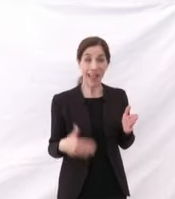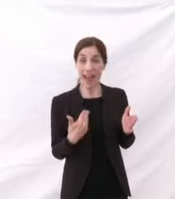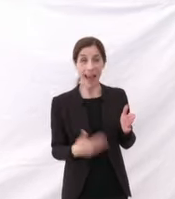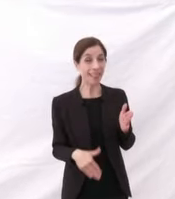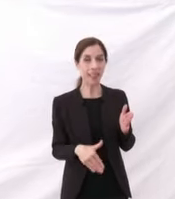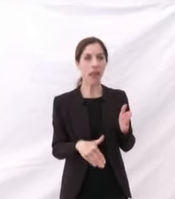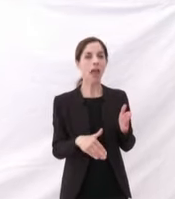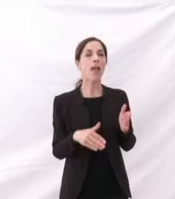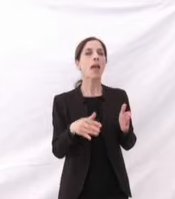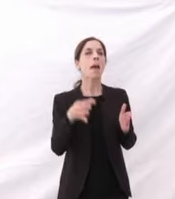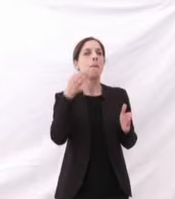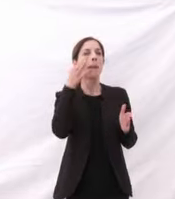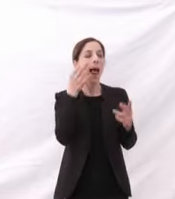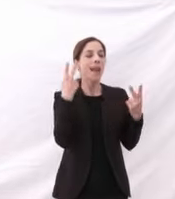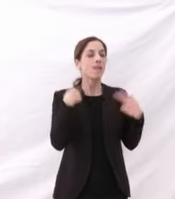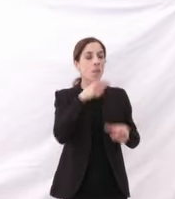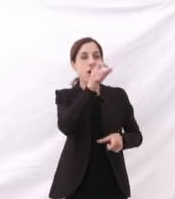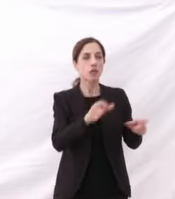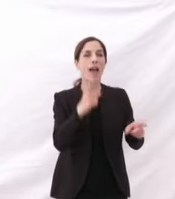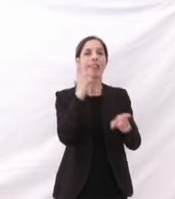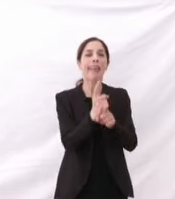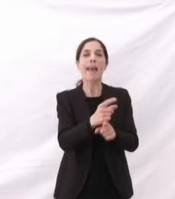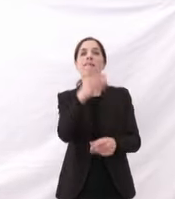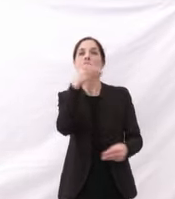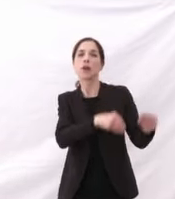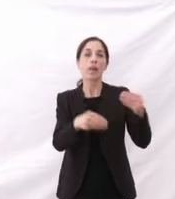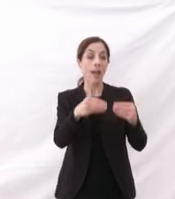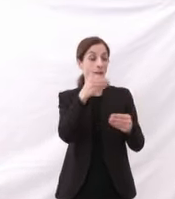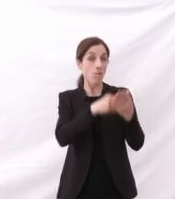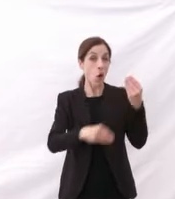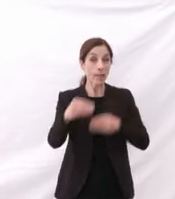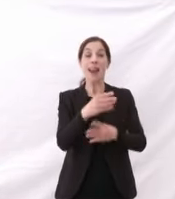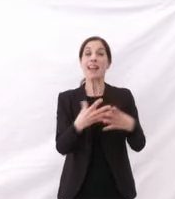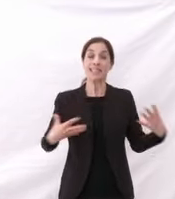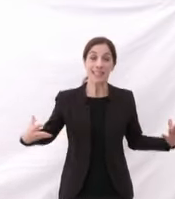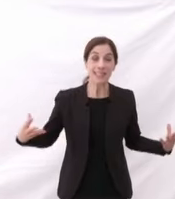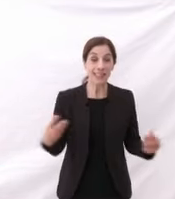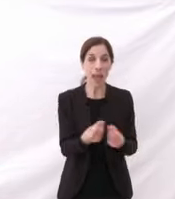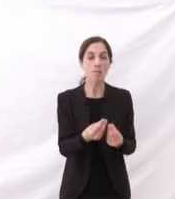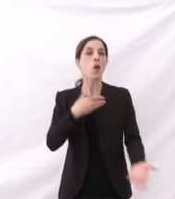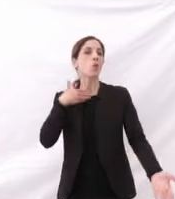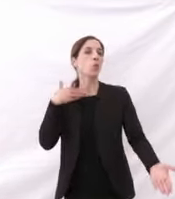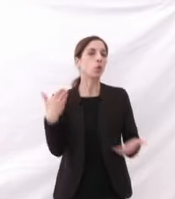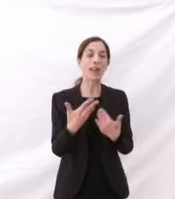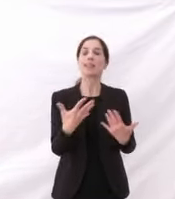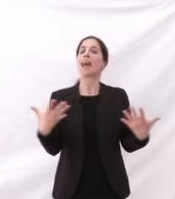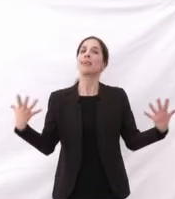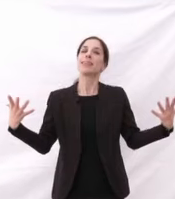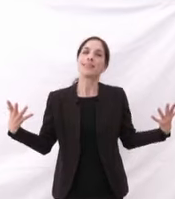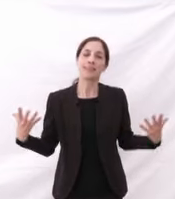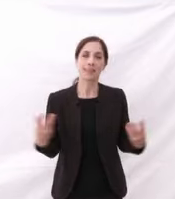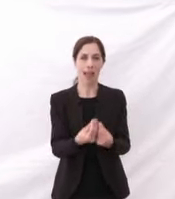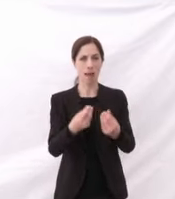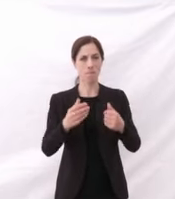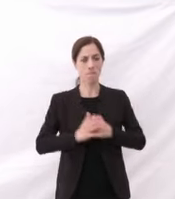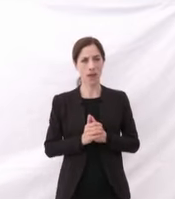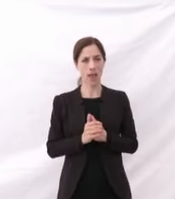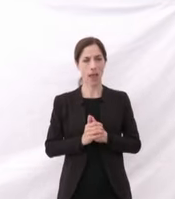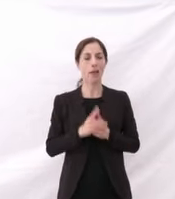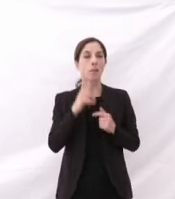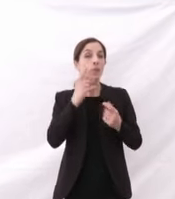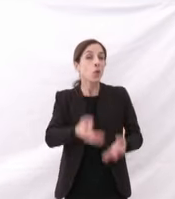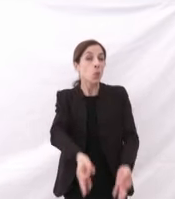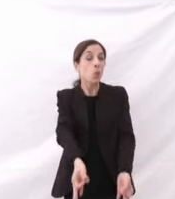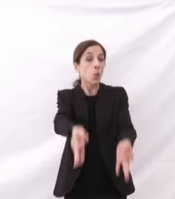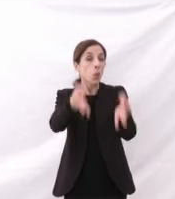votare in fretta, votare con urgenza, insieme, insieme, per piacere. Guai